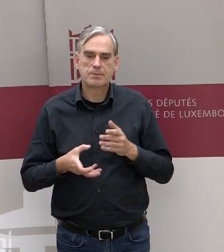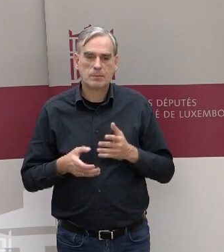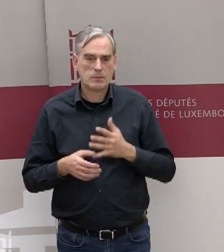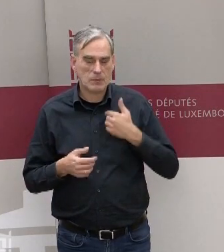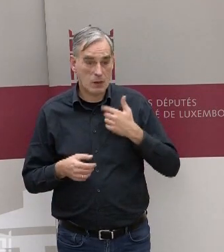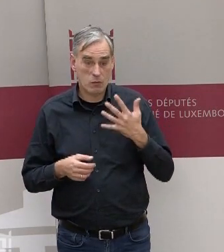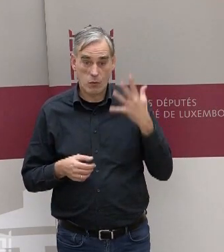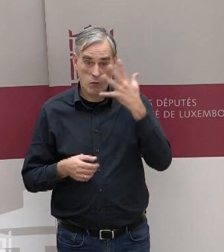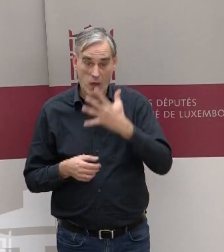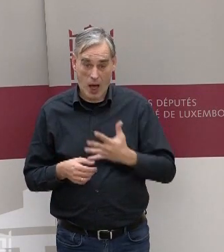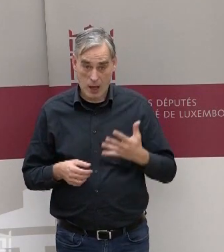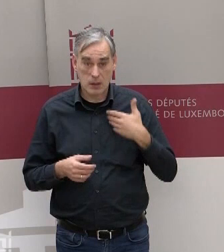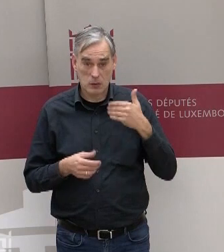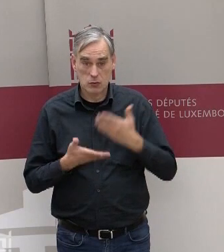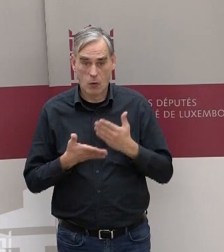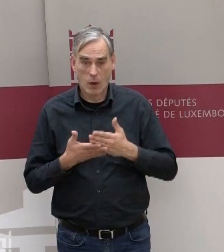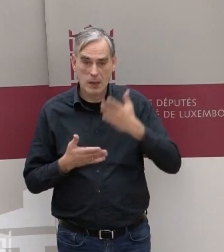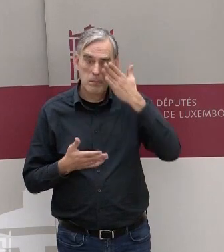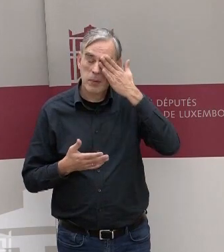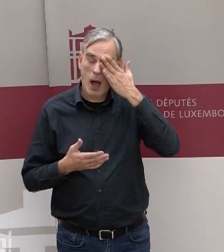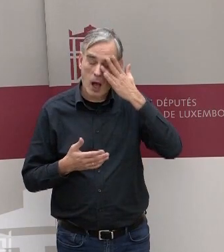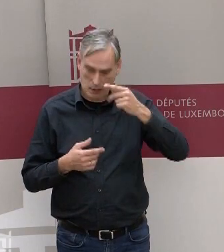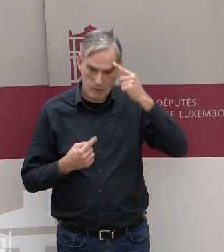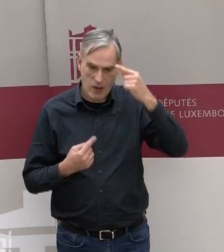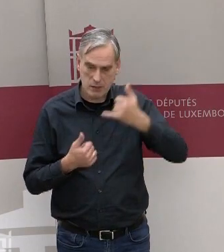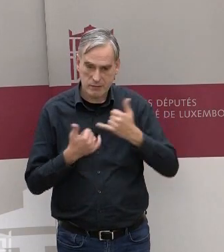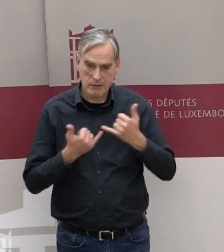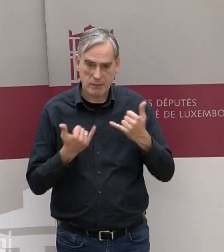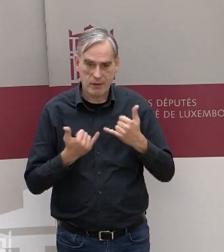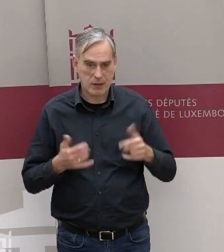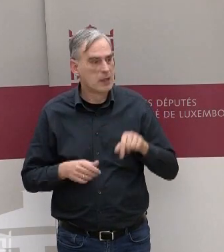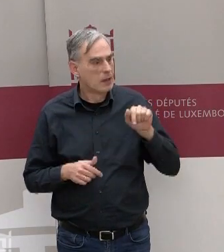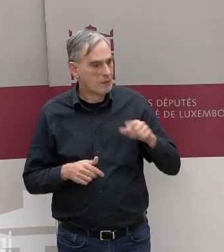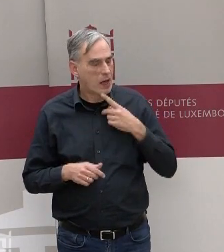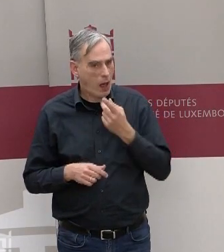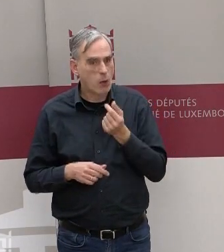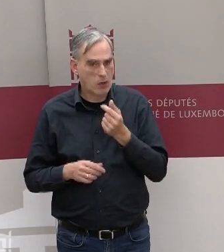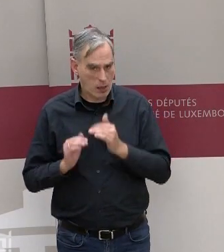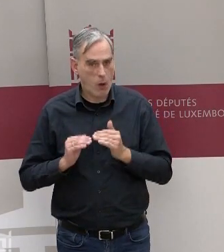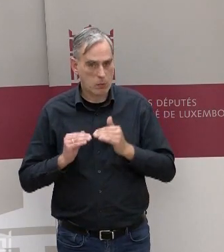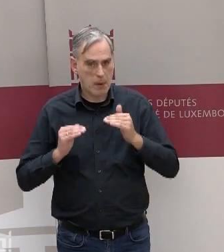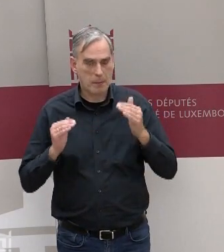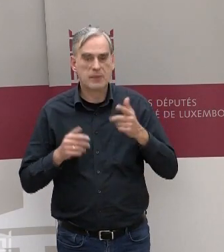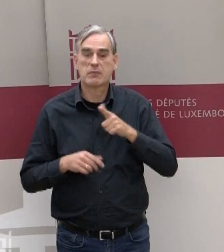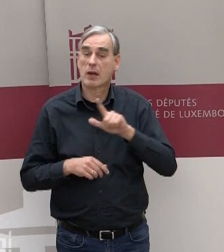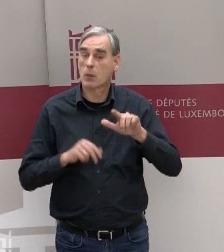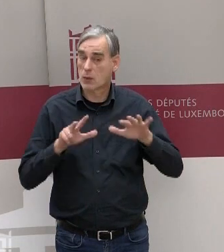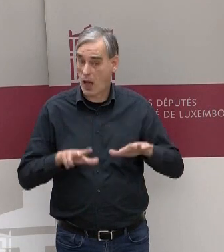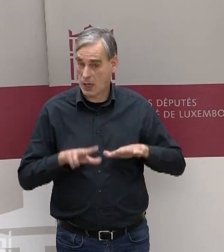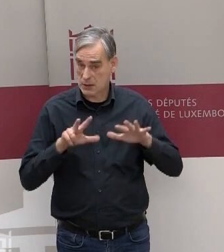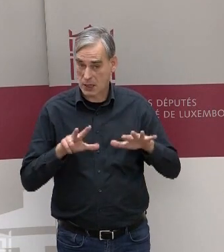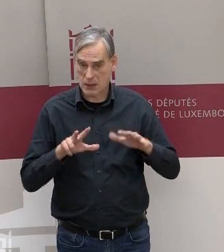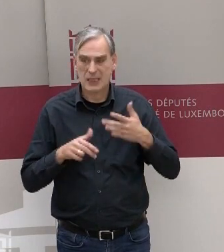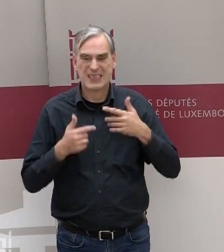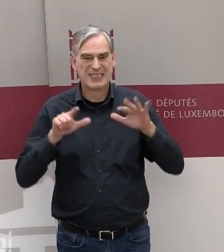Budget viel gewusst ist. 2018 waren wir bei 17 Milliarden Staatsbudget.